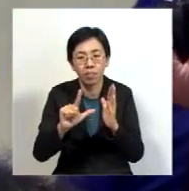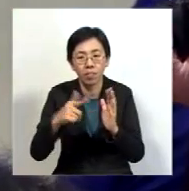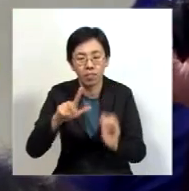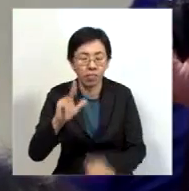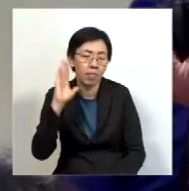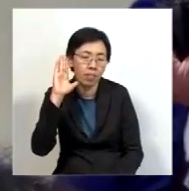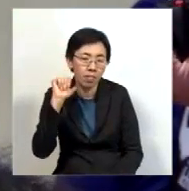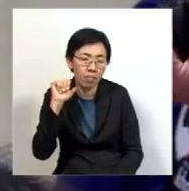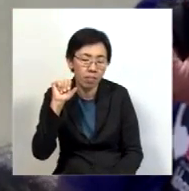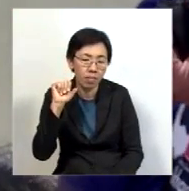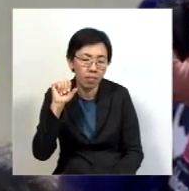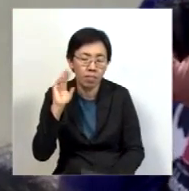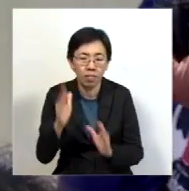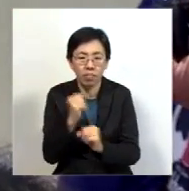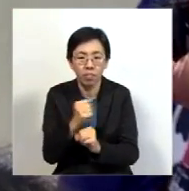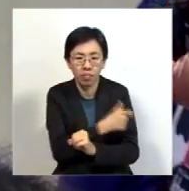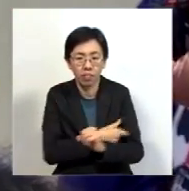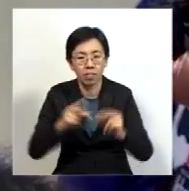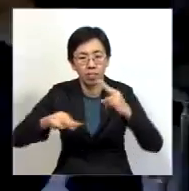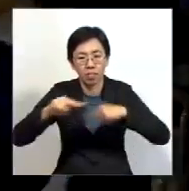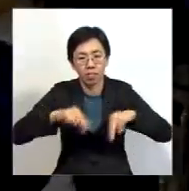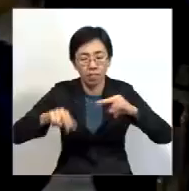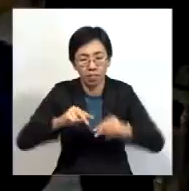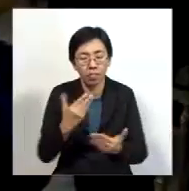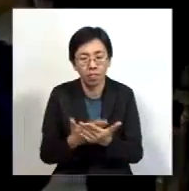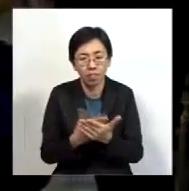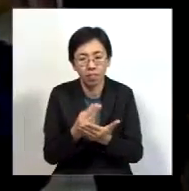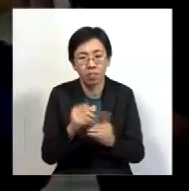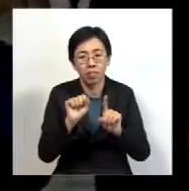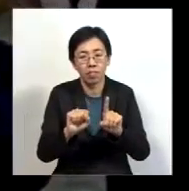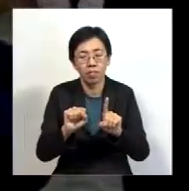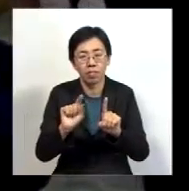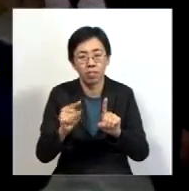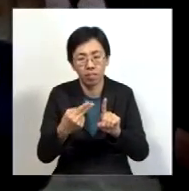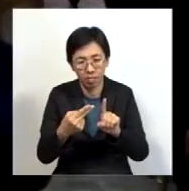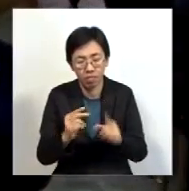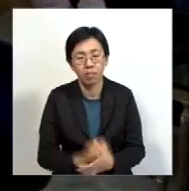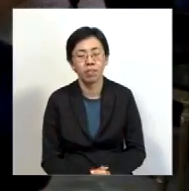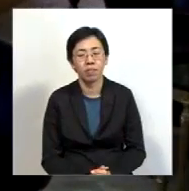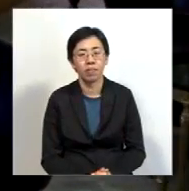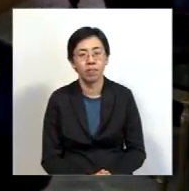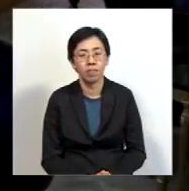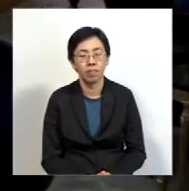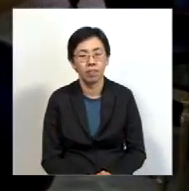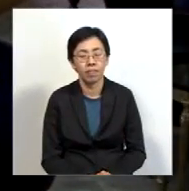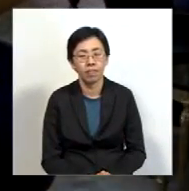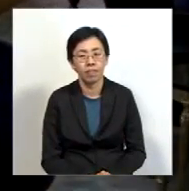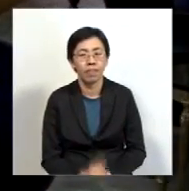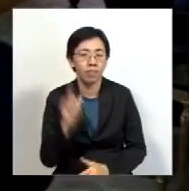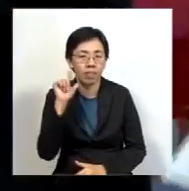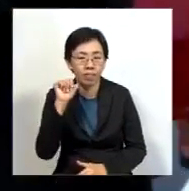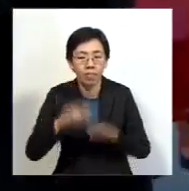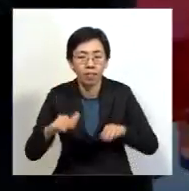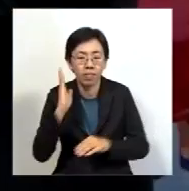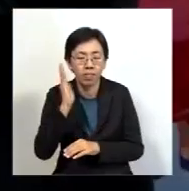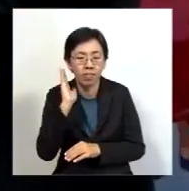ของนายเพียรชัดนิ่มมาพนักงานรักษาความปลอดภัยในจำนวน 110,000 บาทแล้วก็นางสาวสิไลวันอย่างรอดแม่ของ